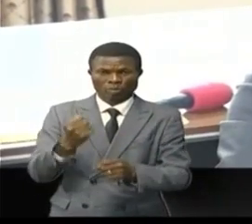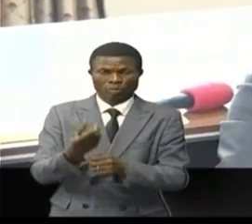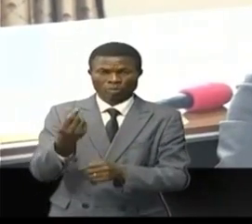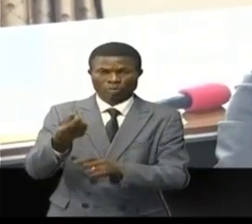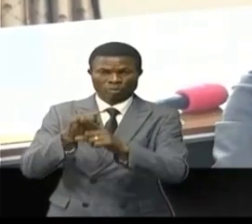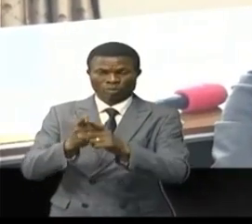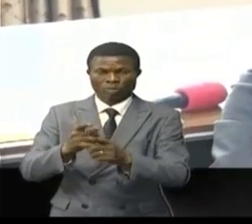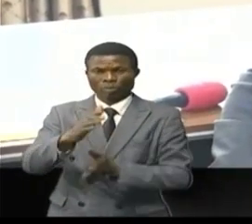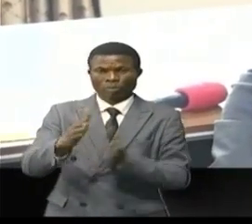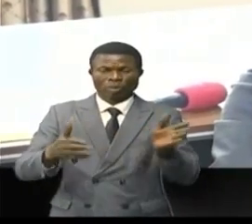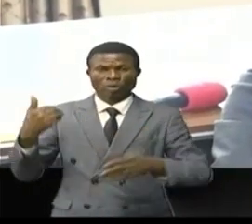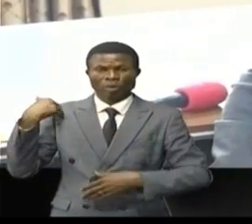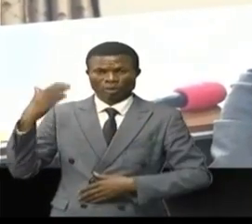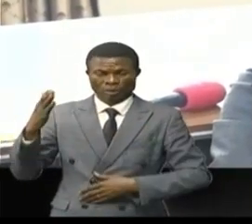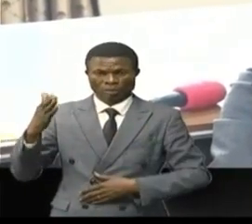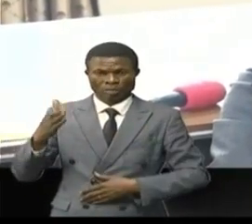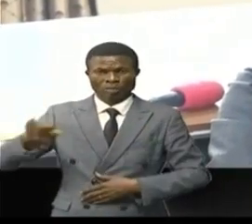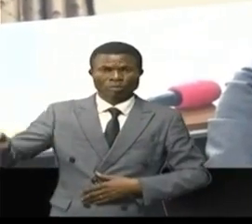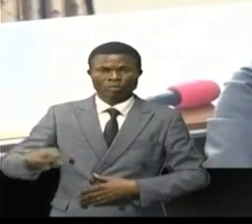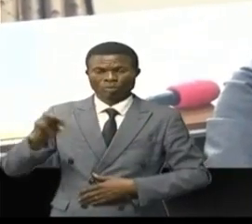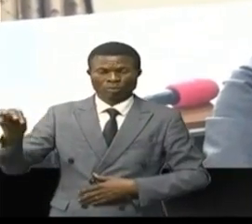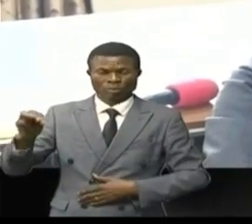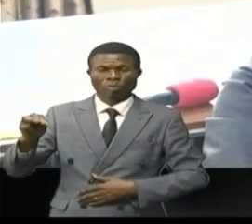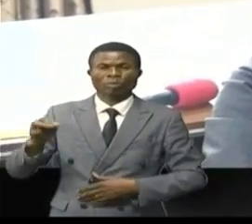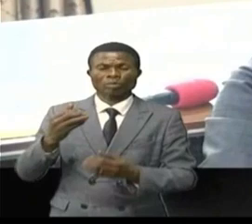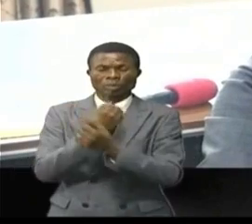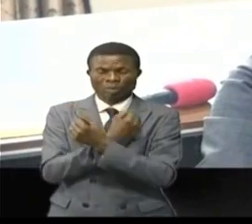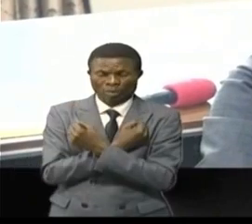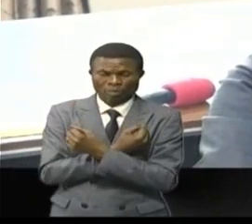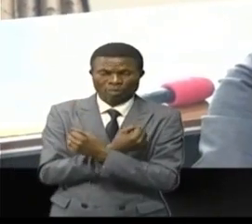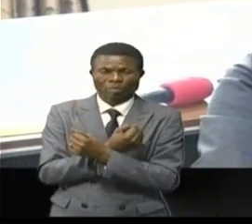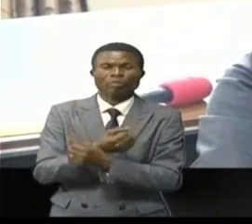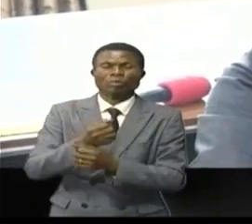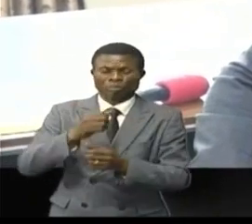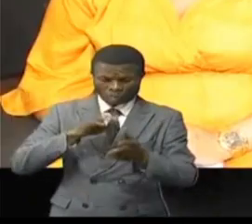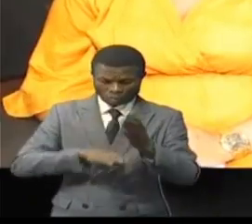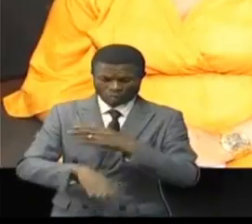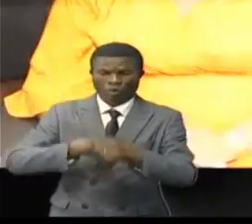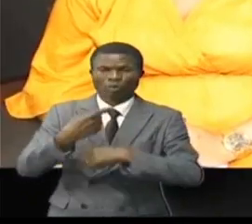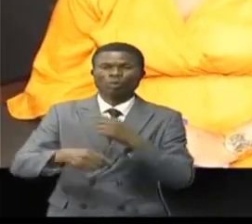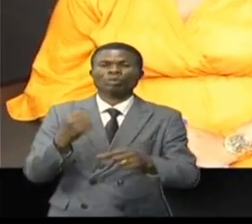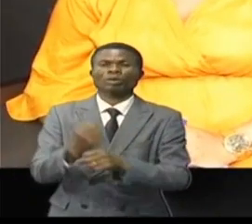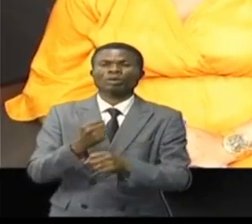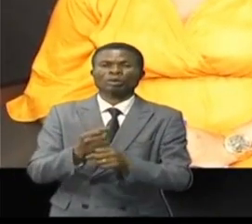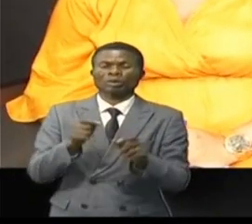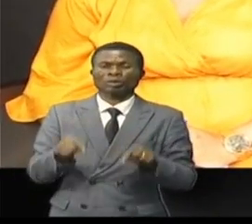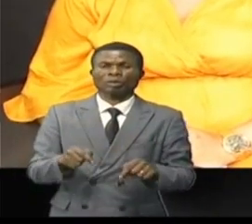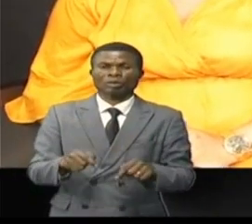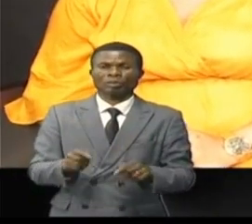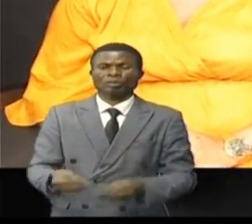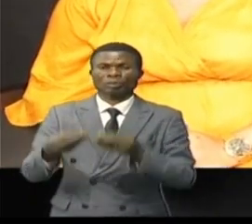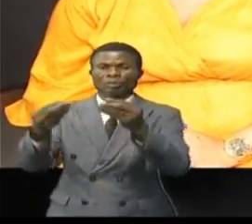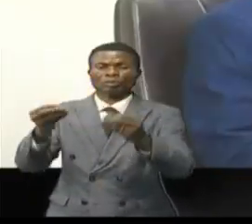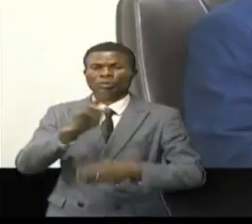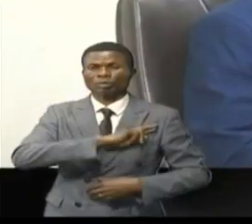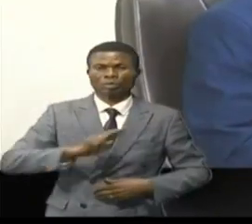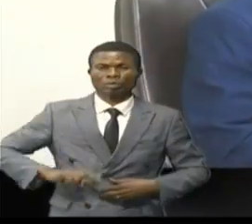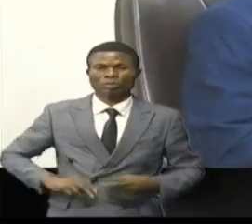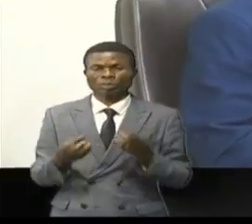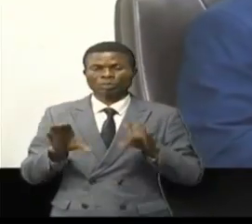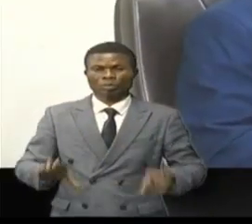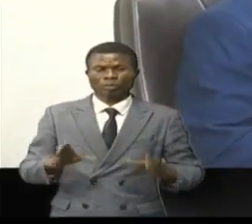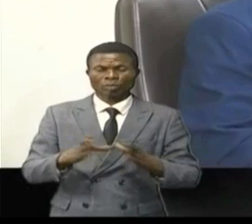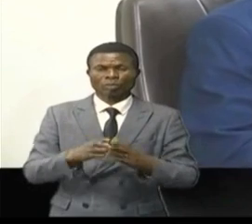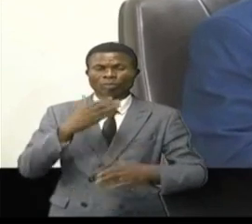les trésors publics, Jean-Aimé Mavard Taïeï, a pris possession de son bureau. Objectif, doter la République démocratique du Congo